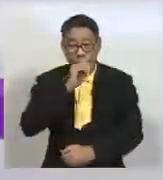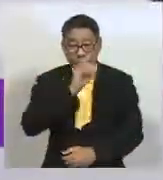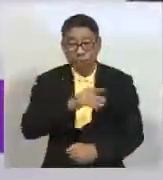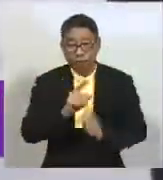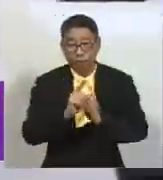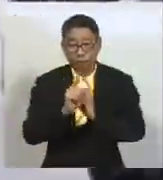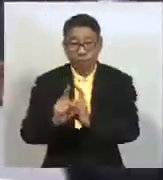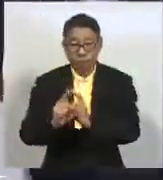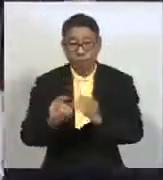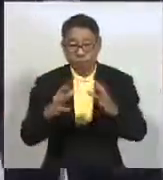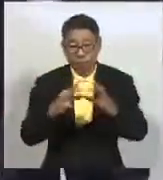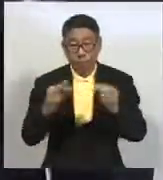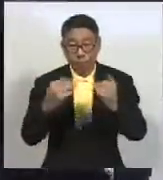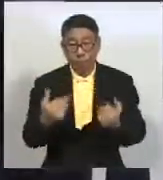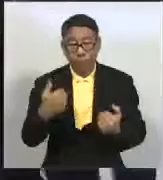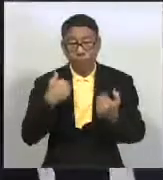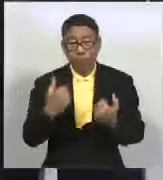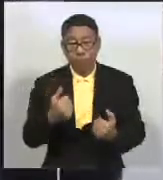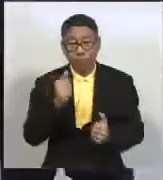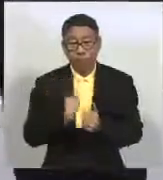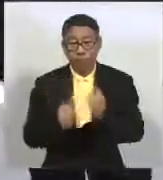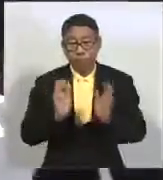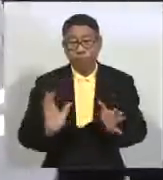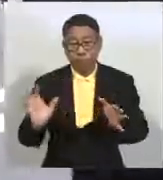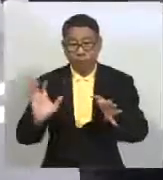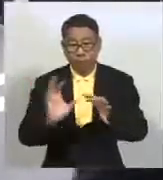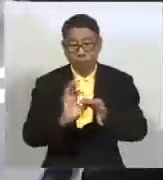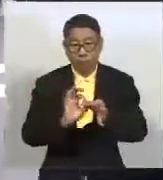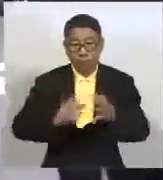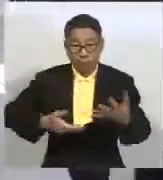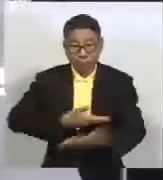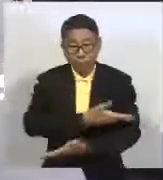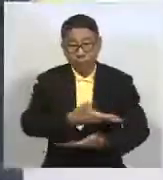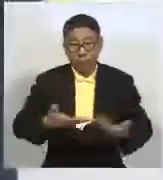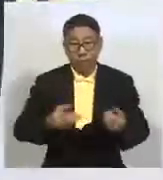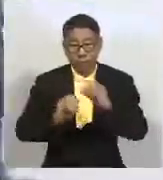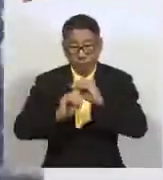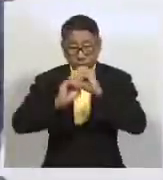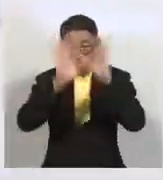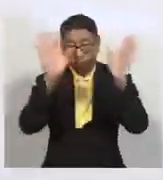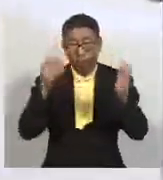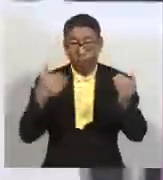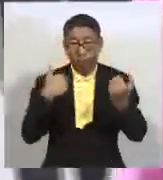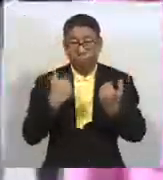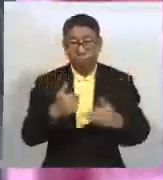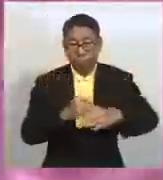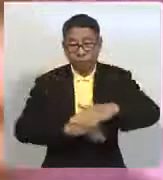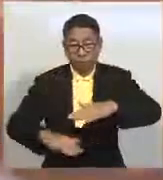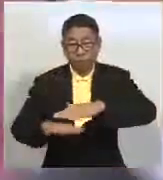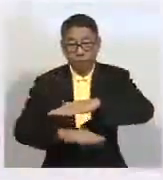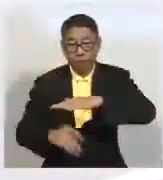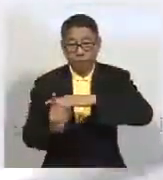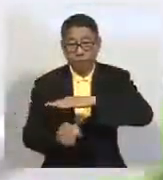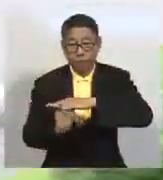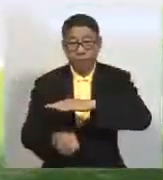ให้ติดตามเรื่องนี้อย่างใกล้ชิดพร้อมฝากให้ทุกภาคส่วนที่เกี่ยวข้องพูดคุยเพื่อให้เกิดความชัดเจนและมีหลักฐานข้อเท็จจริงอย่